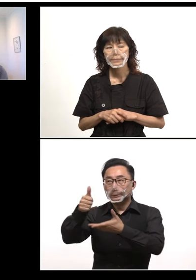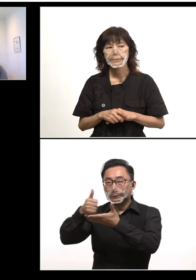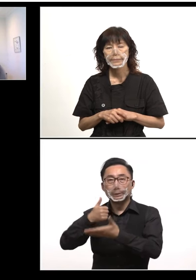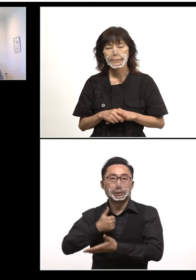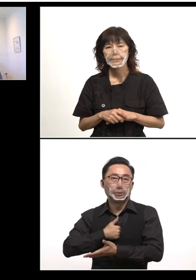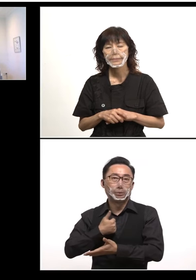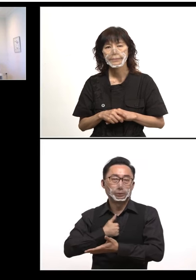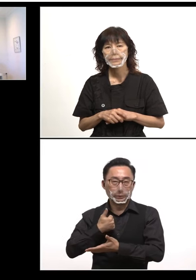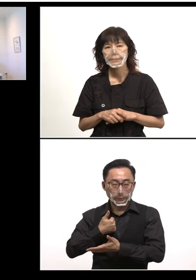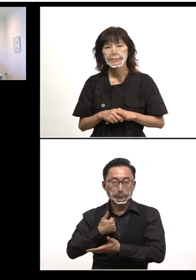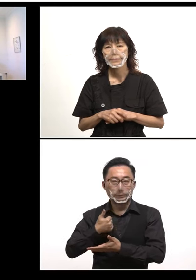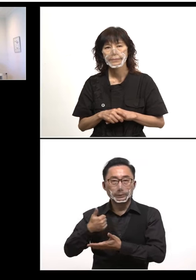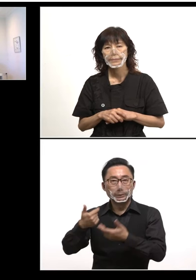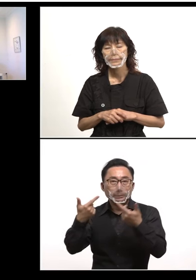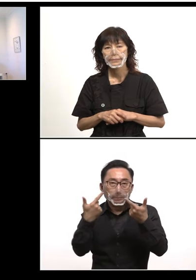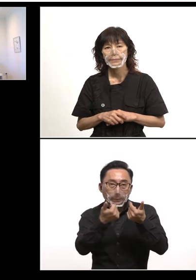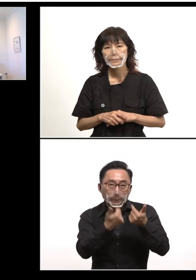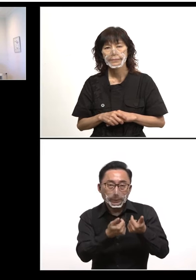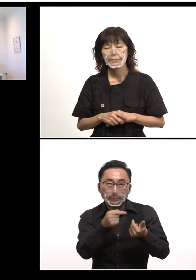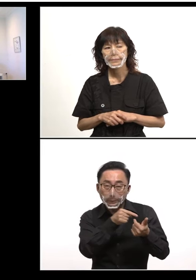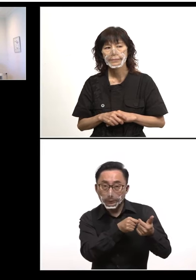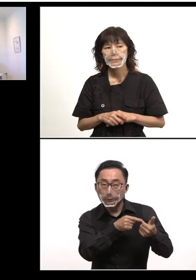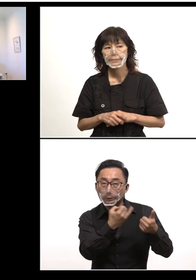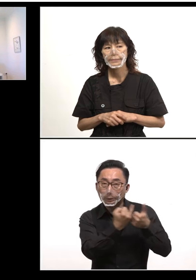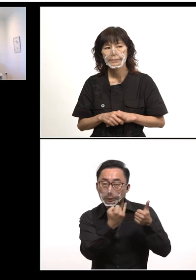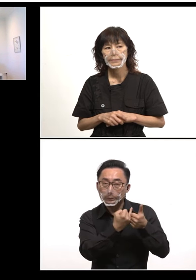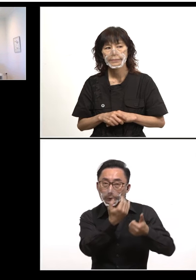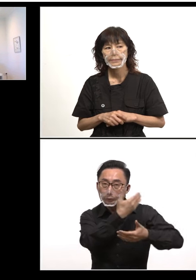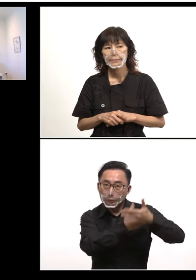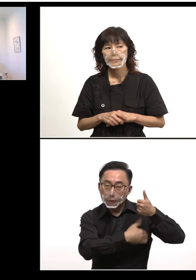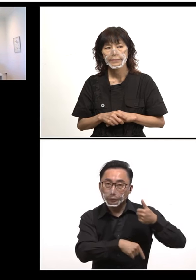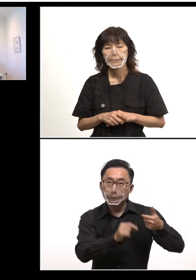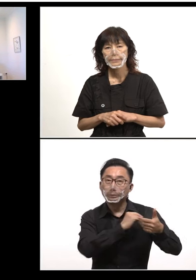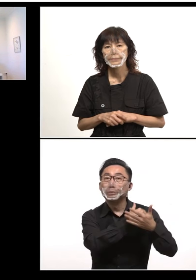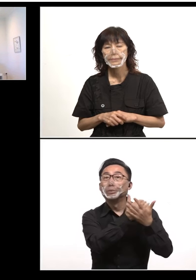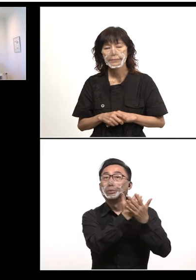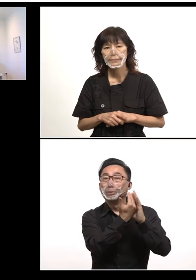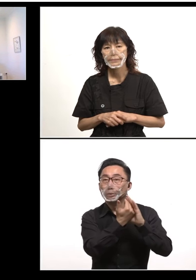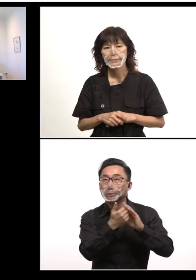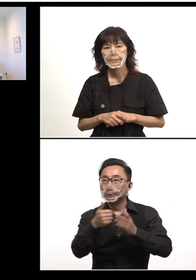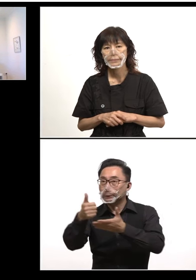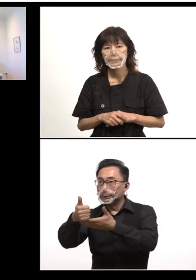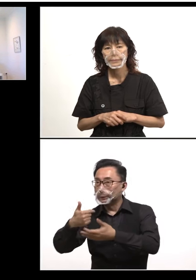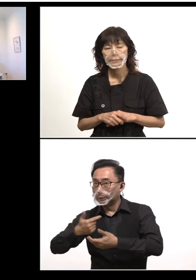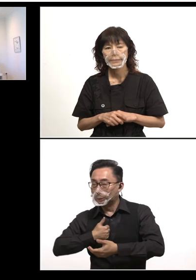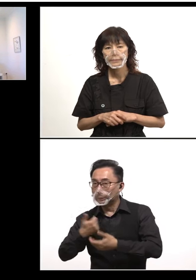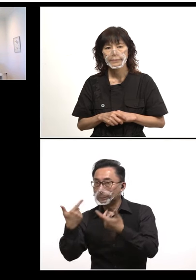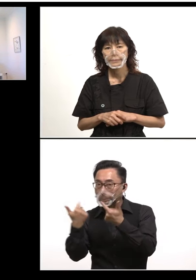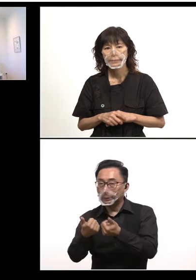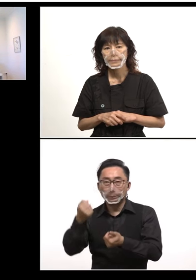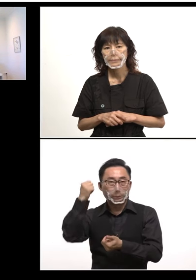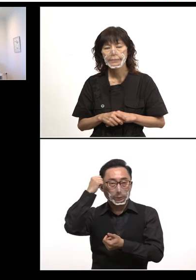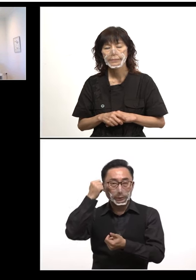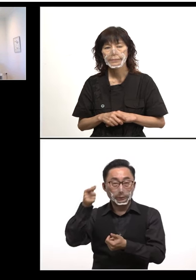去到教有肢體傷殘嘅同學咧就唔容易嘅嚇，因為即係有經驗